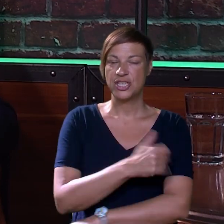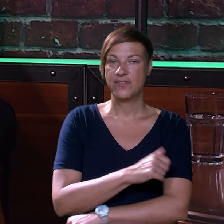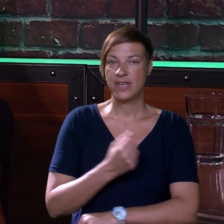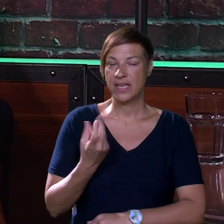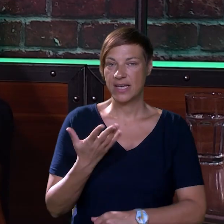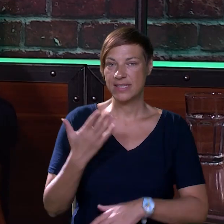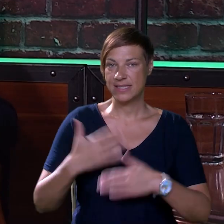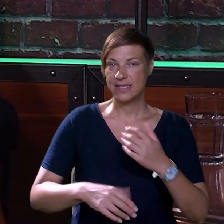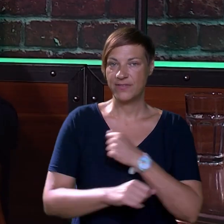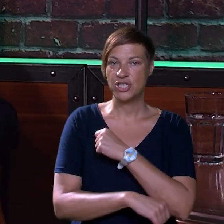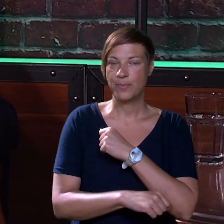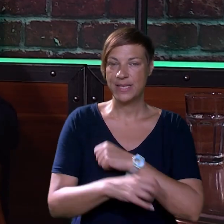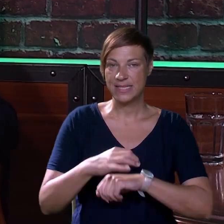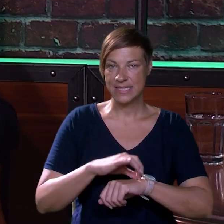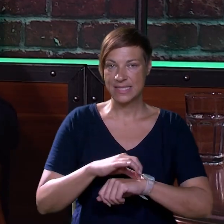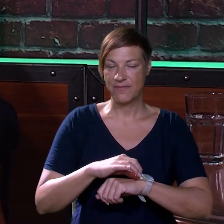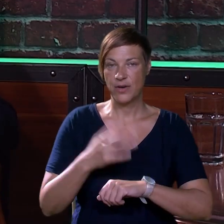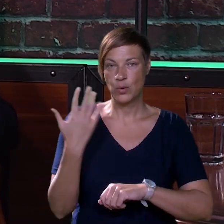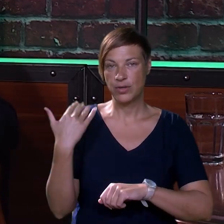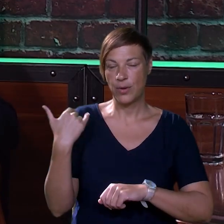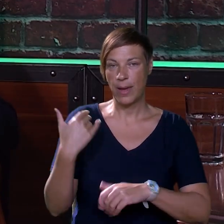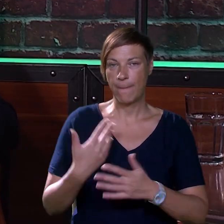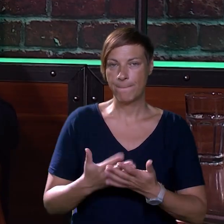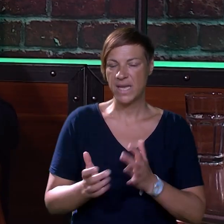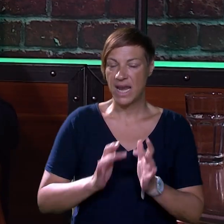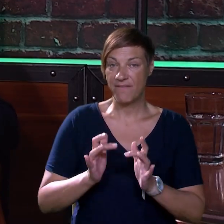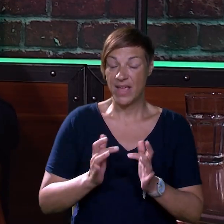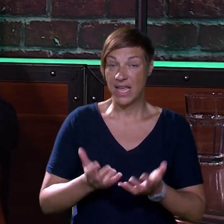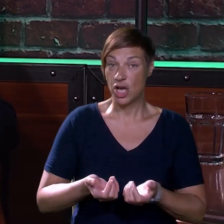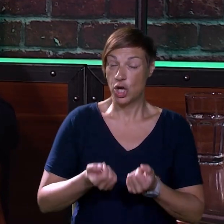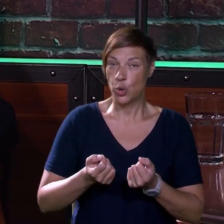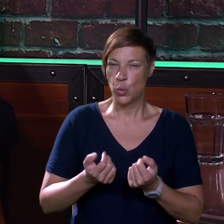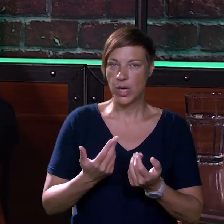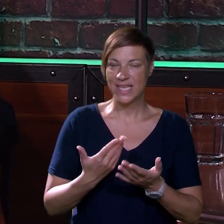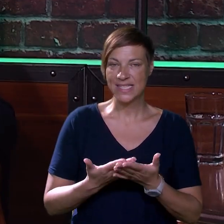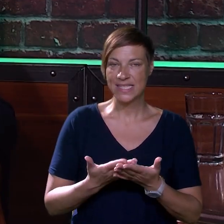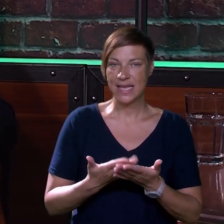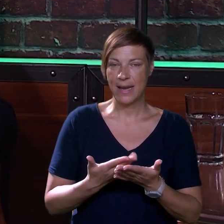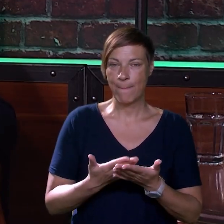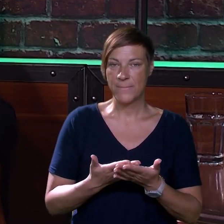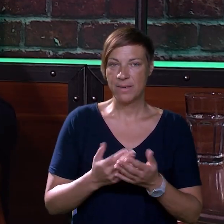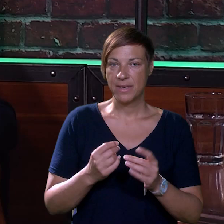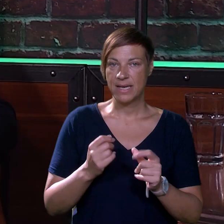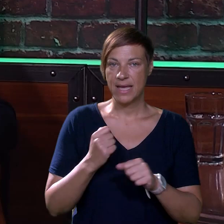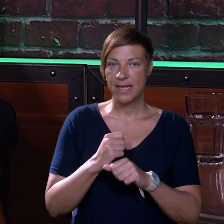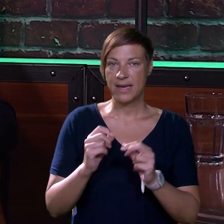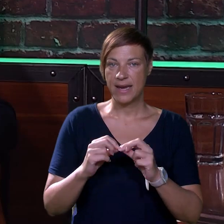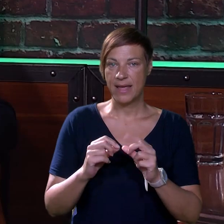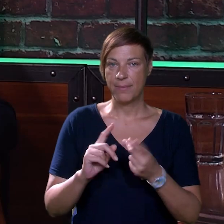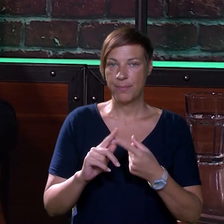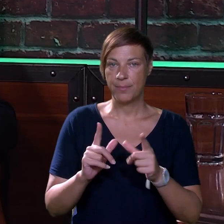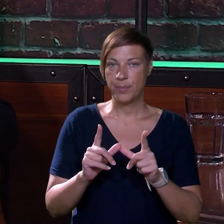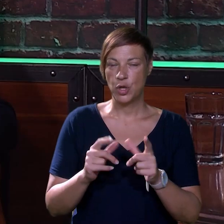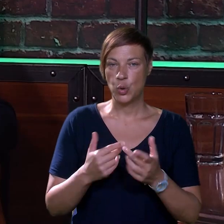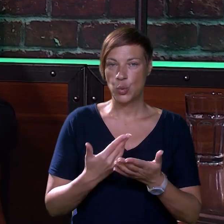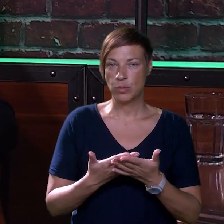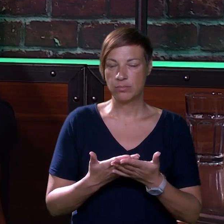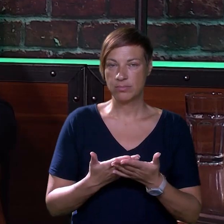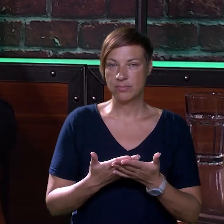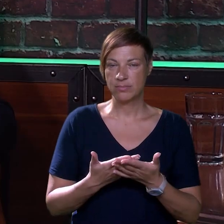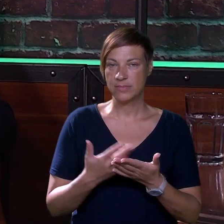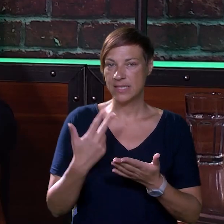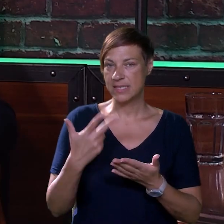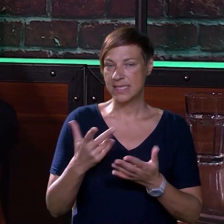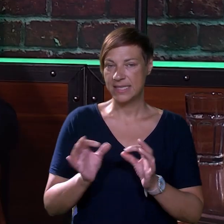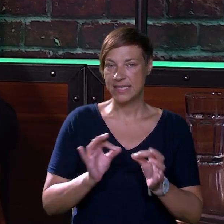84. godine kad sam se ja završio medicinski fakultet, to je bila iznimna konkurencija. Naprimjer, na Rebru se